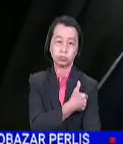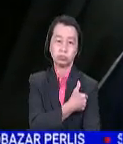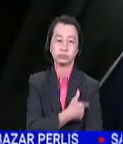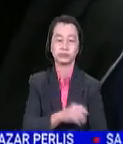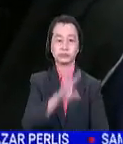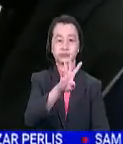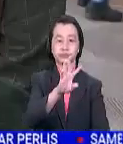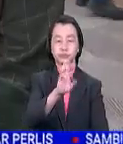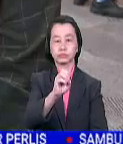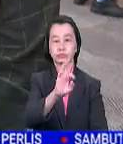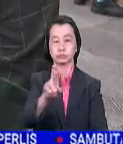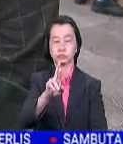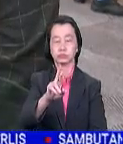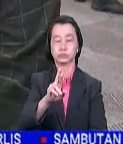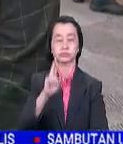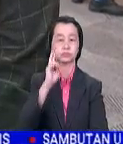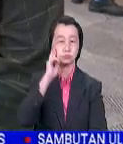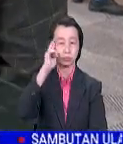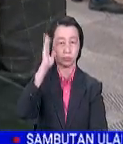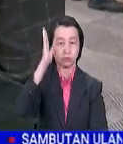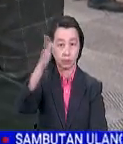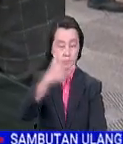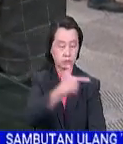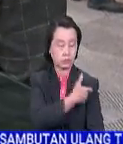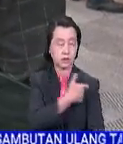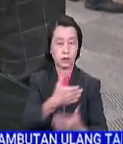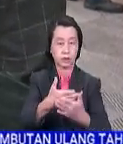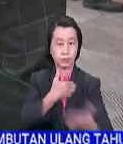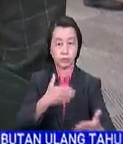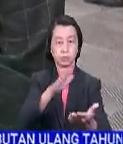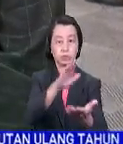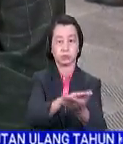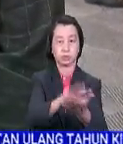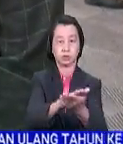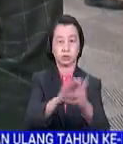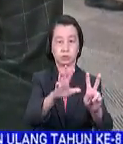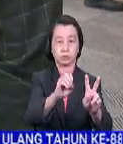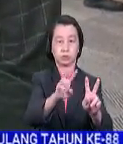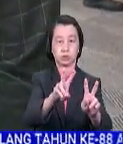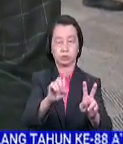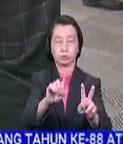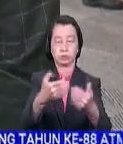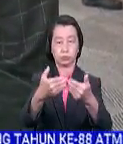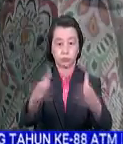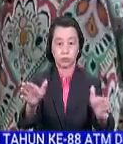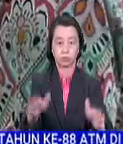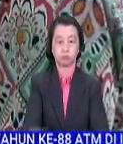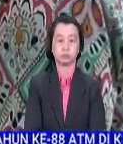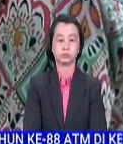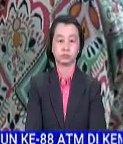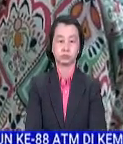40,000 remaja seluruh Pulau Pinang dijangka akan menerima vaksin sebelum sesi persekolahan 2022 bermula.